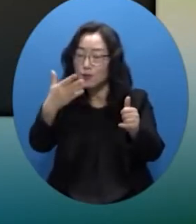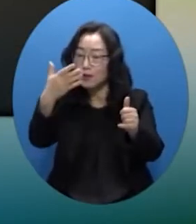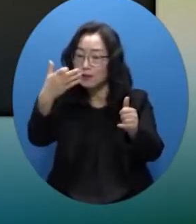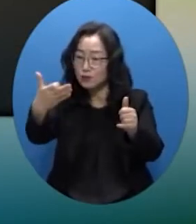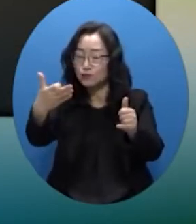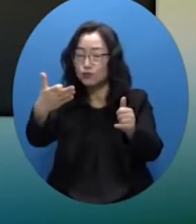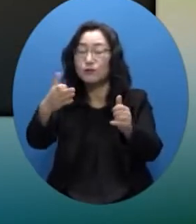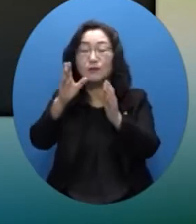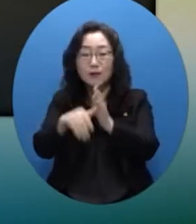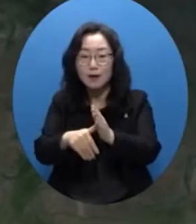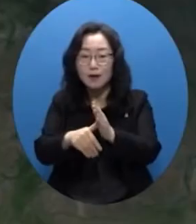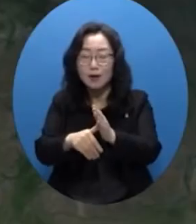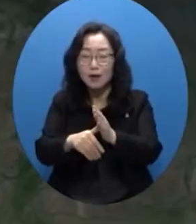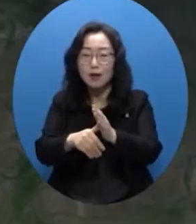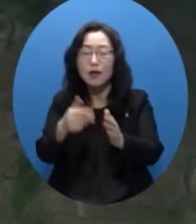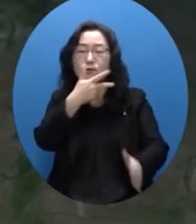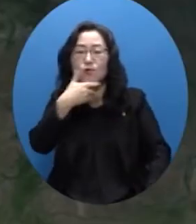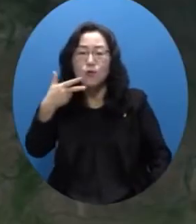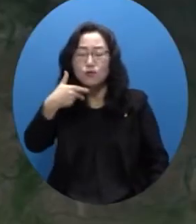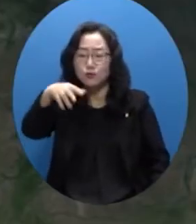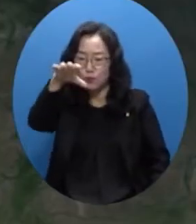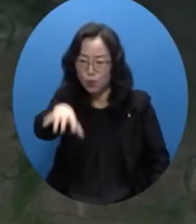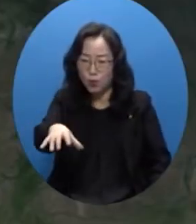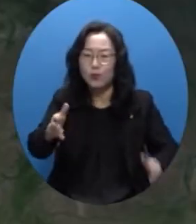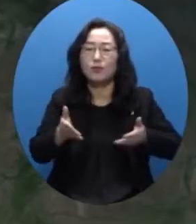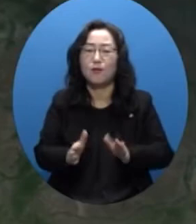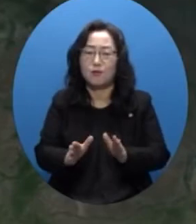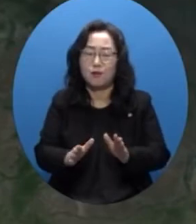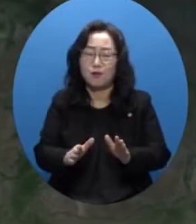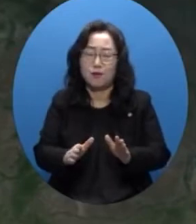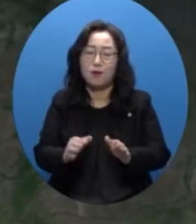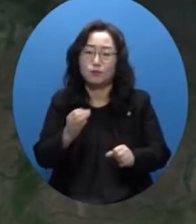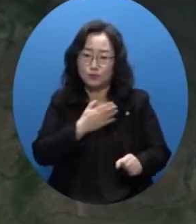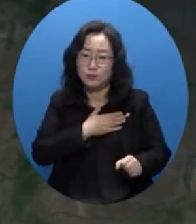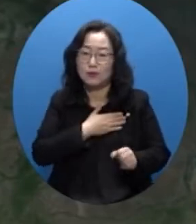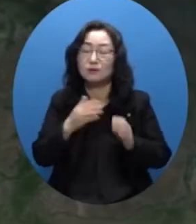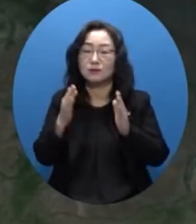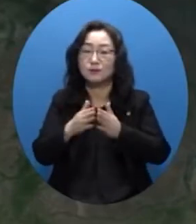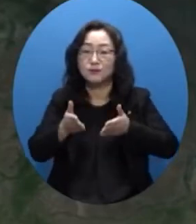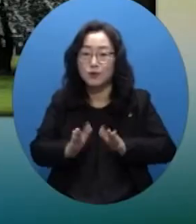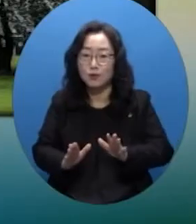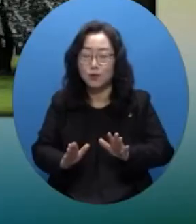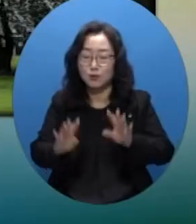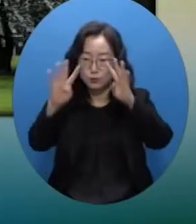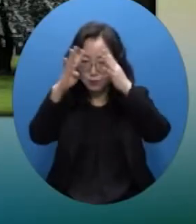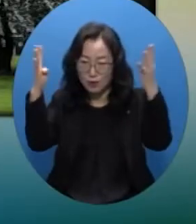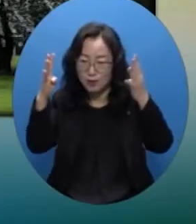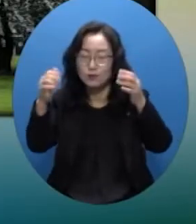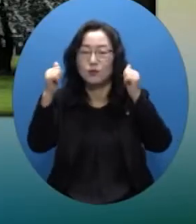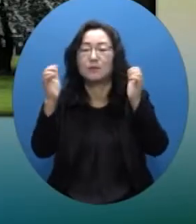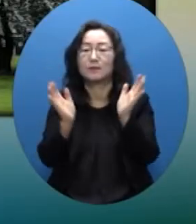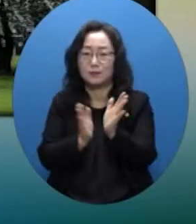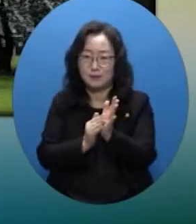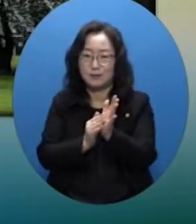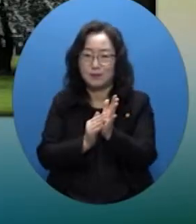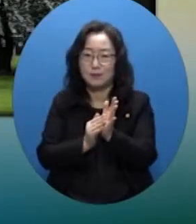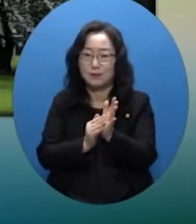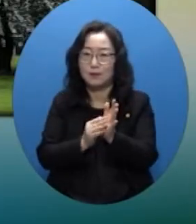더블린에서 태어나 씁니다 유복한 가정에서 사랑받고 명문 틀니 대학을 졸업해 졸업을 했는데